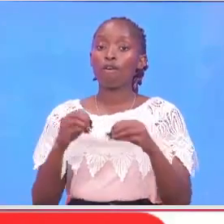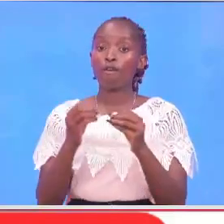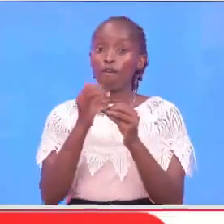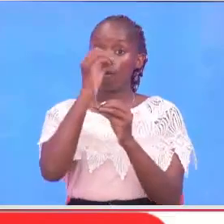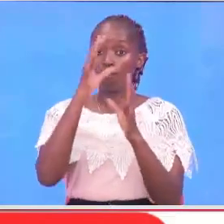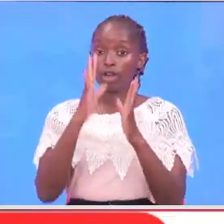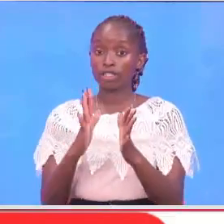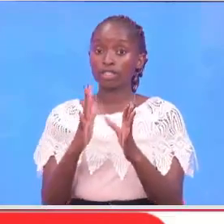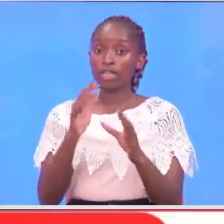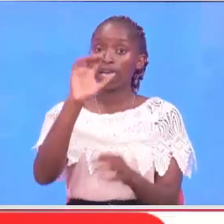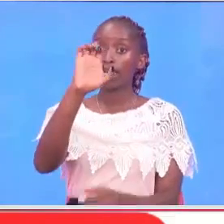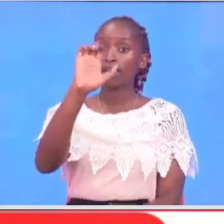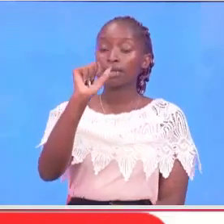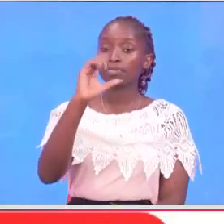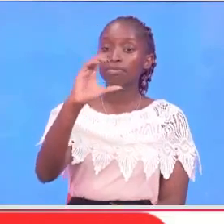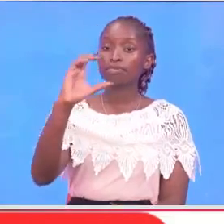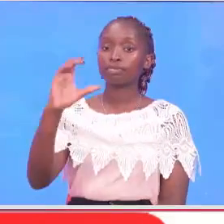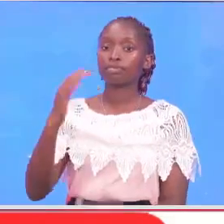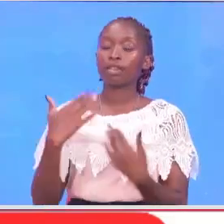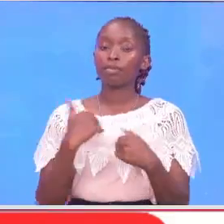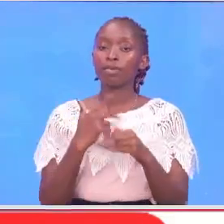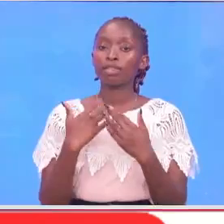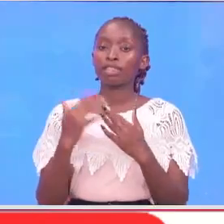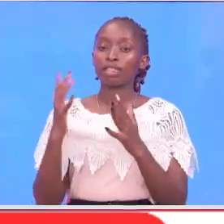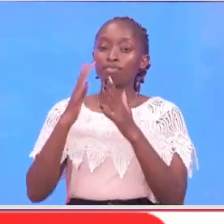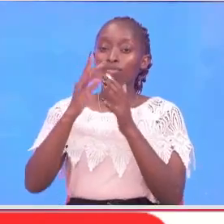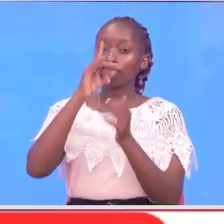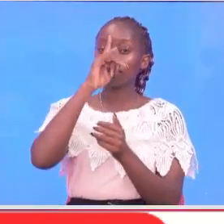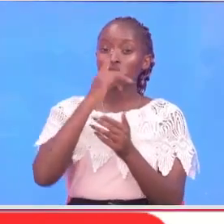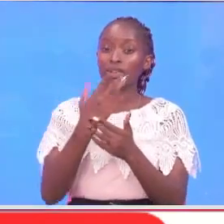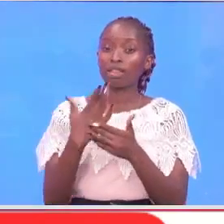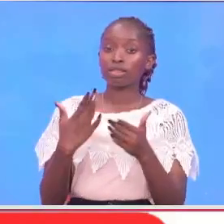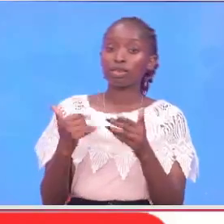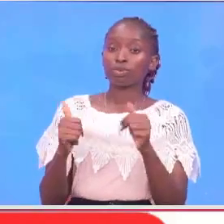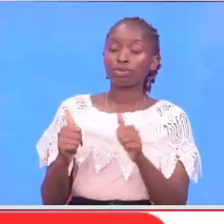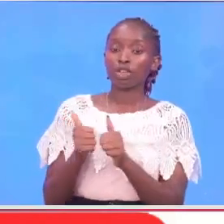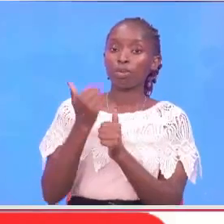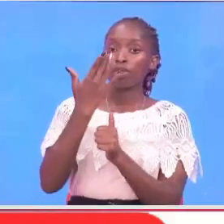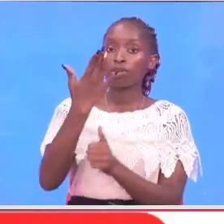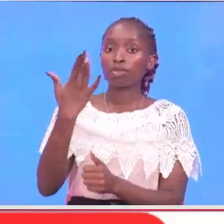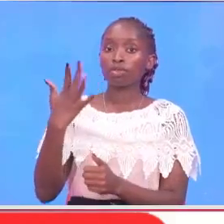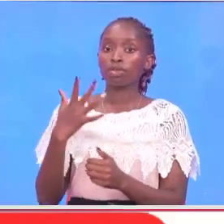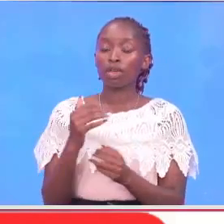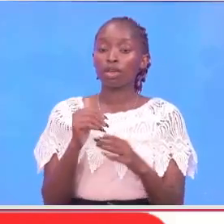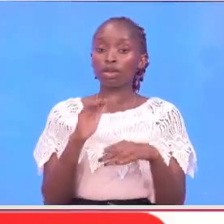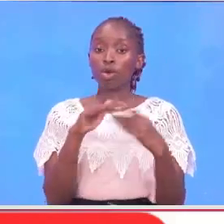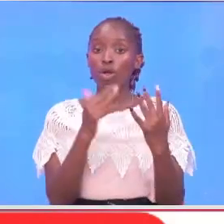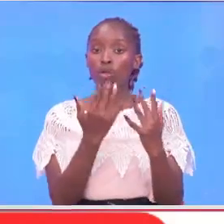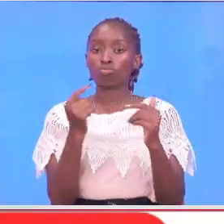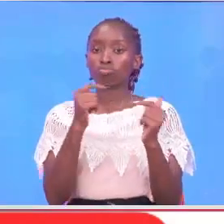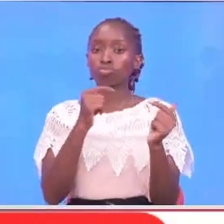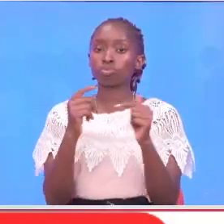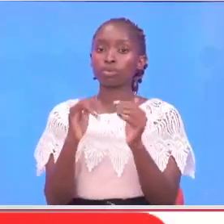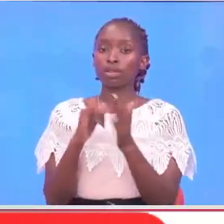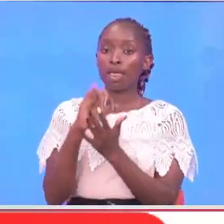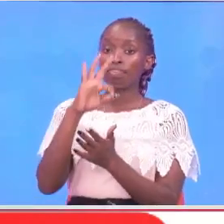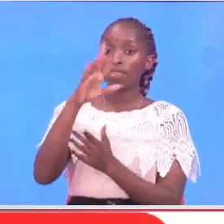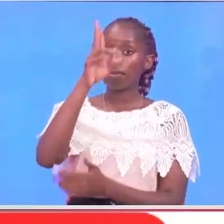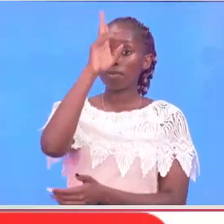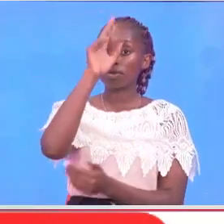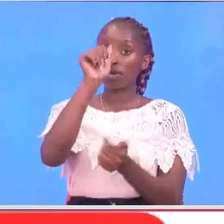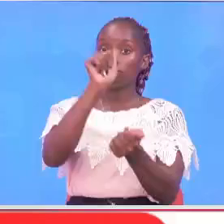iliyosababisha mapigano makali na maafisa hao wa EACC. Katika makabiliano hayo, polisi watatu walikamatwa na